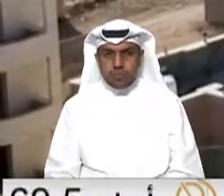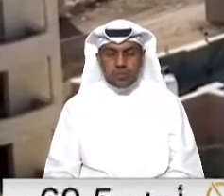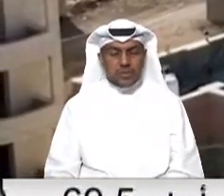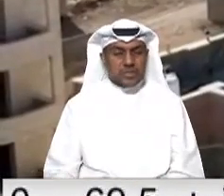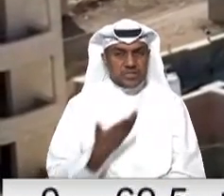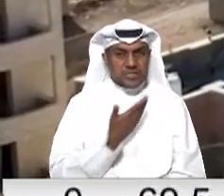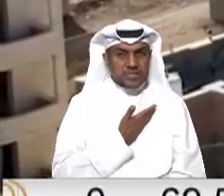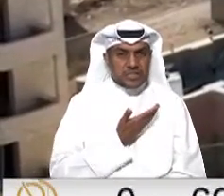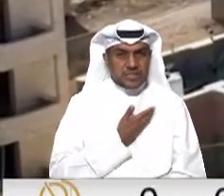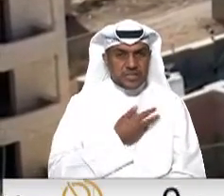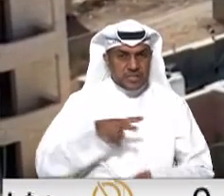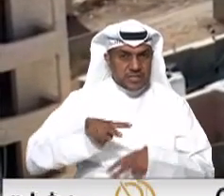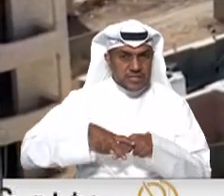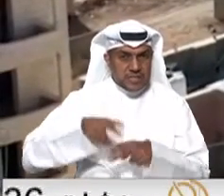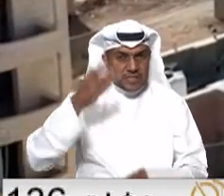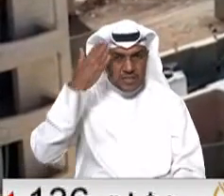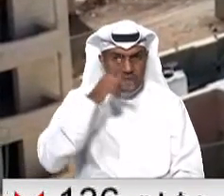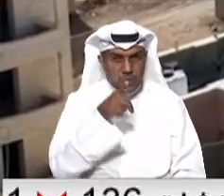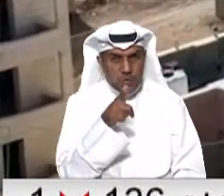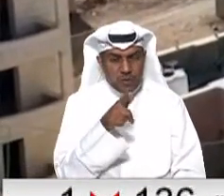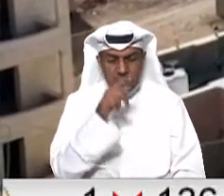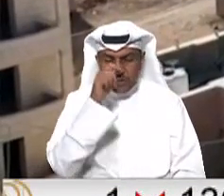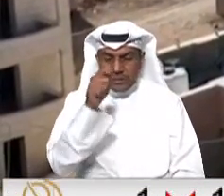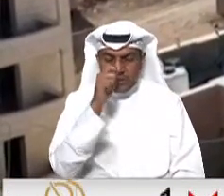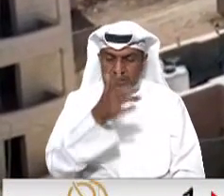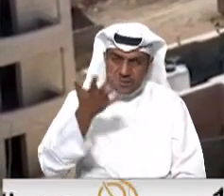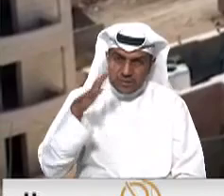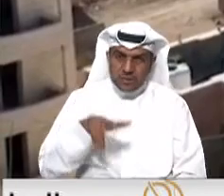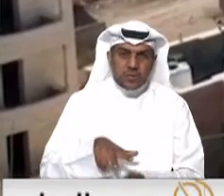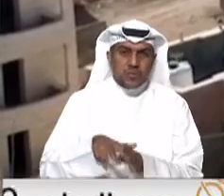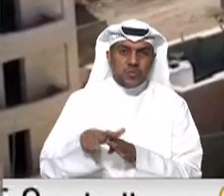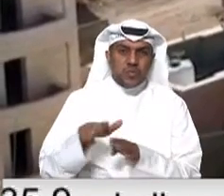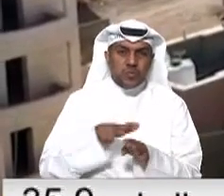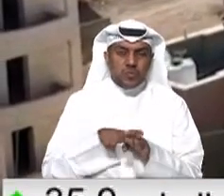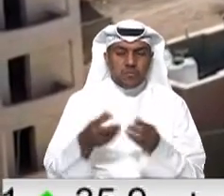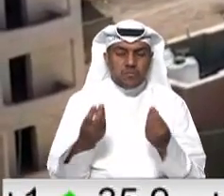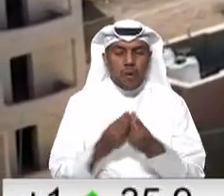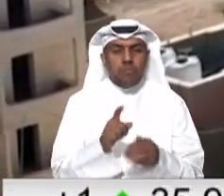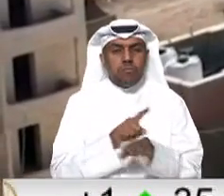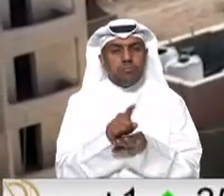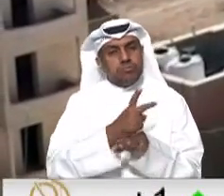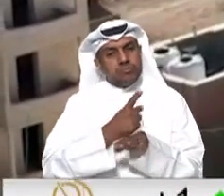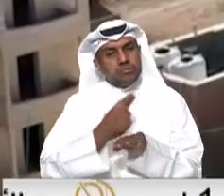جيش الاحتلال المدينة تسندها عدد كبير من الآليات العسكرية.